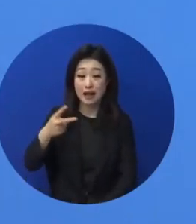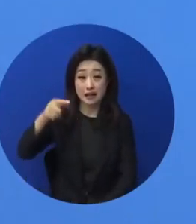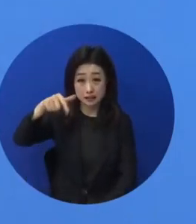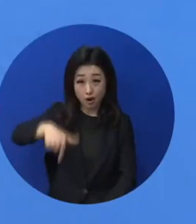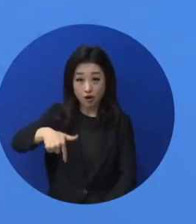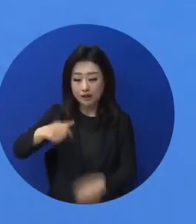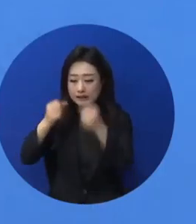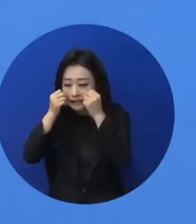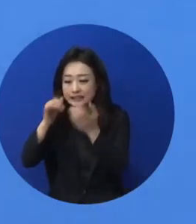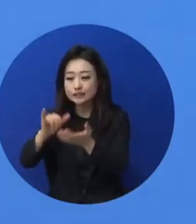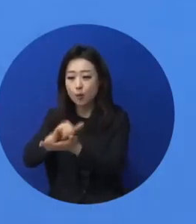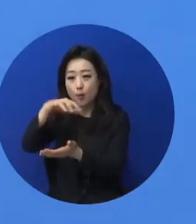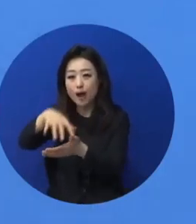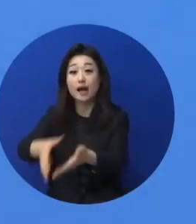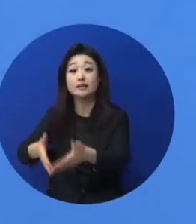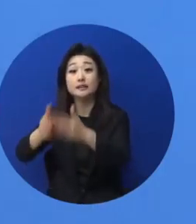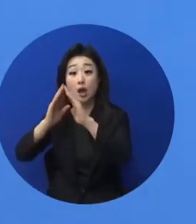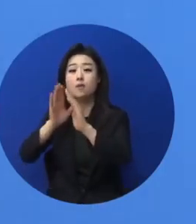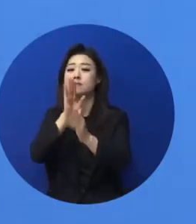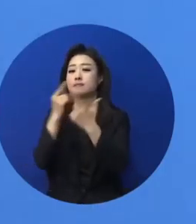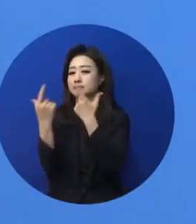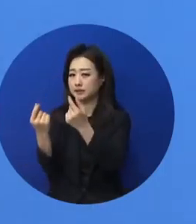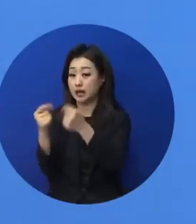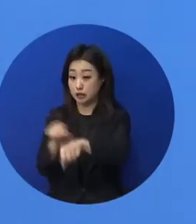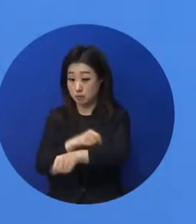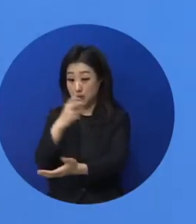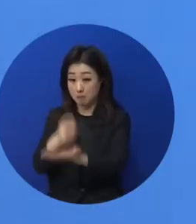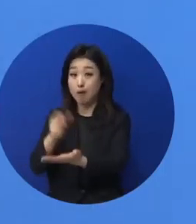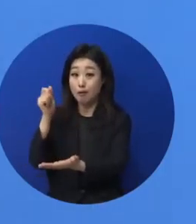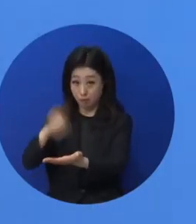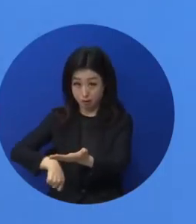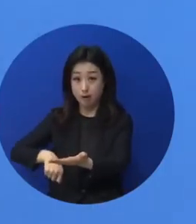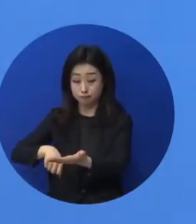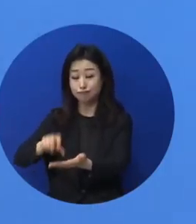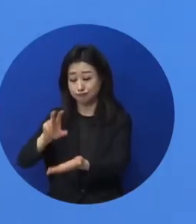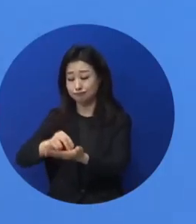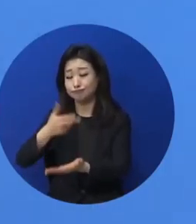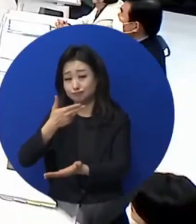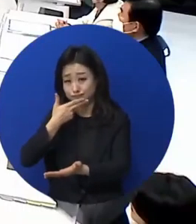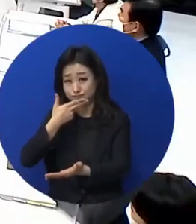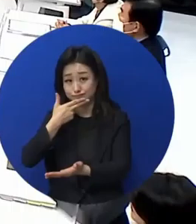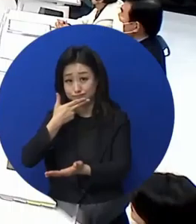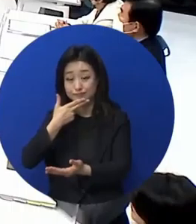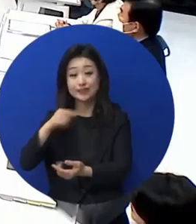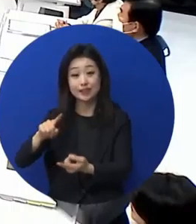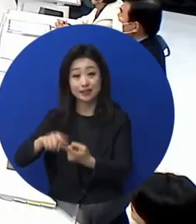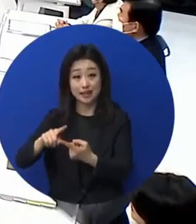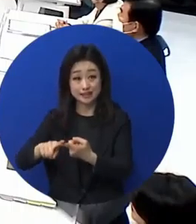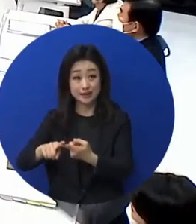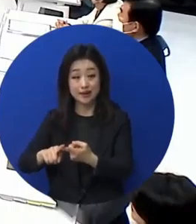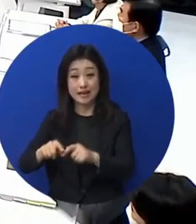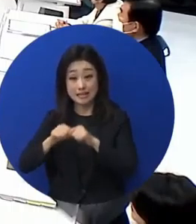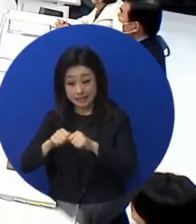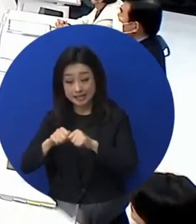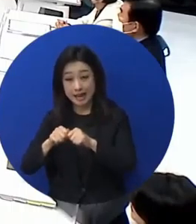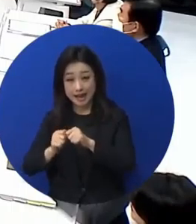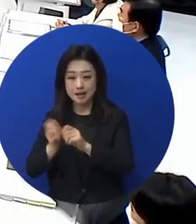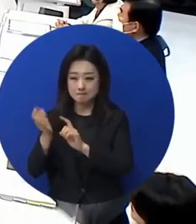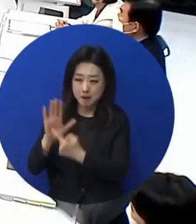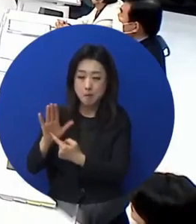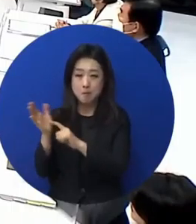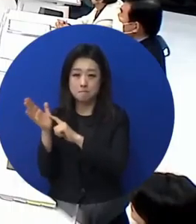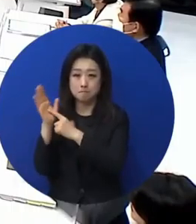건설은 기정사실이라는 그걸 하나를 두고요. 특별법은 당연히 통과가 됩니다. 그 이유를 우리 민주당에서는 하나하나 발표를 해야